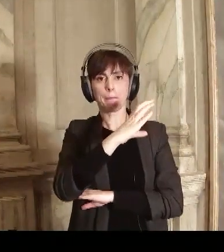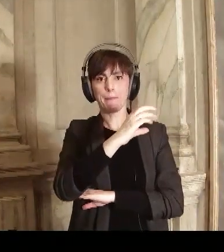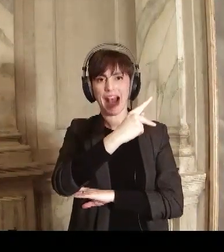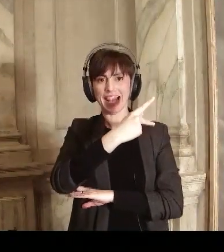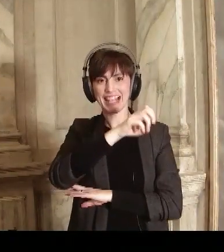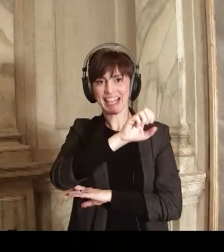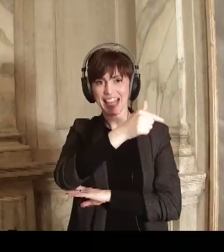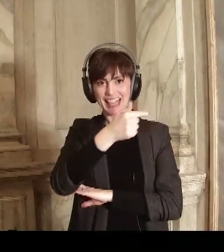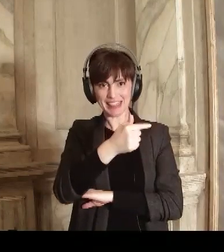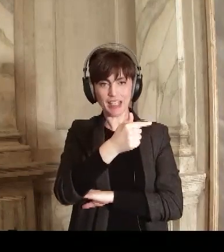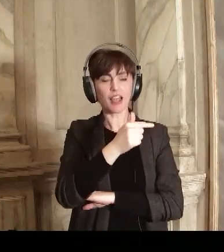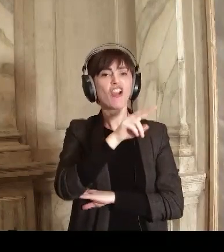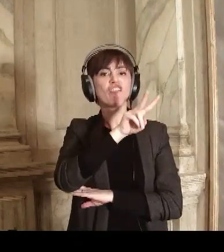Marco